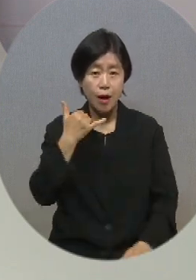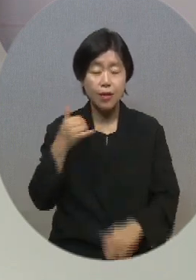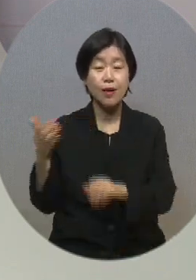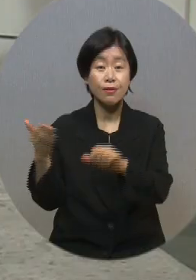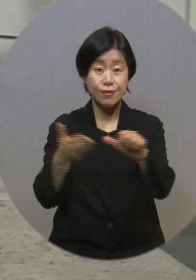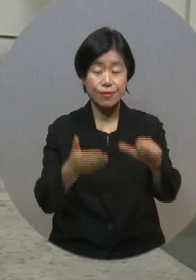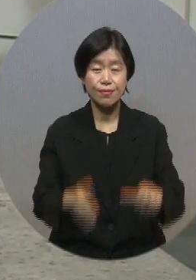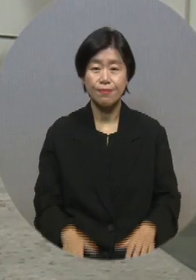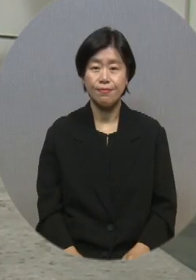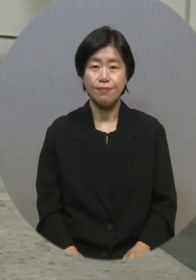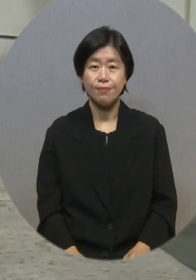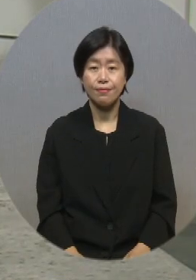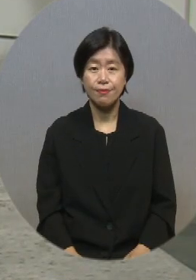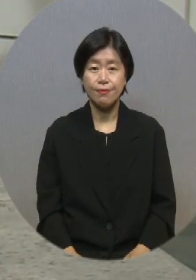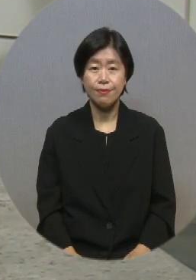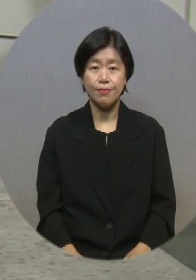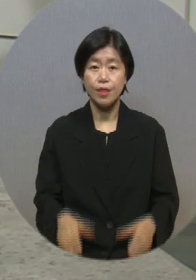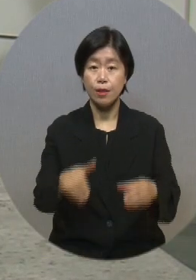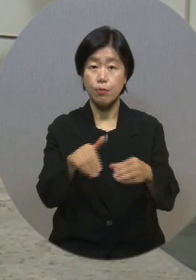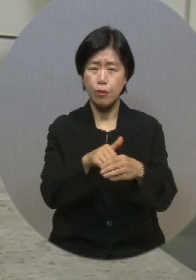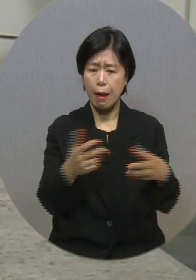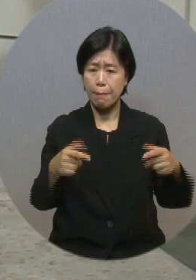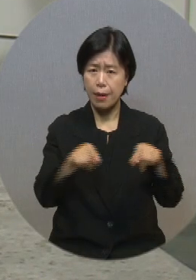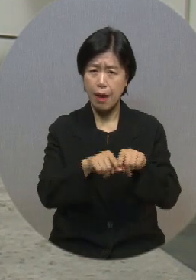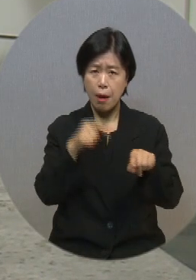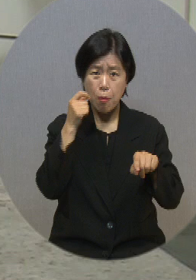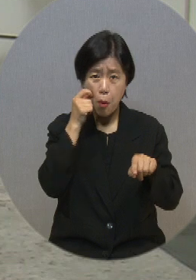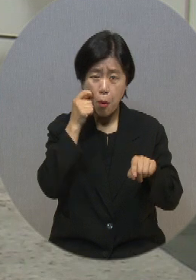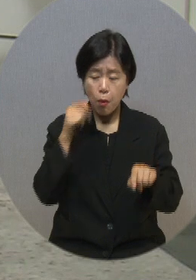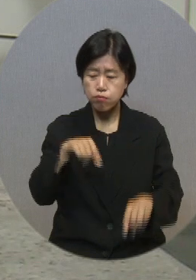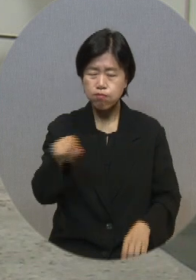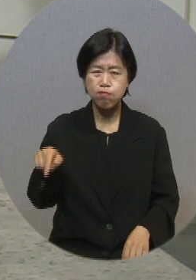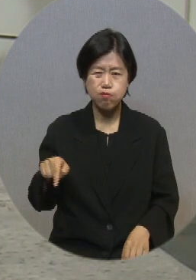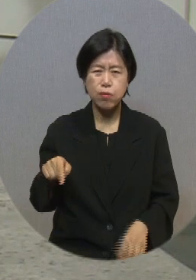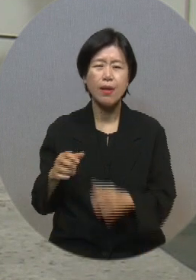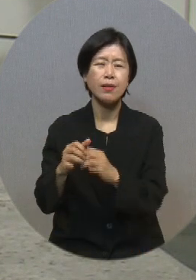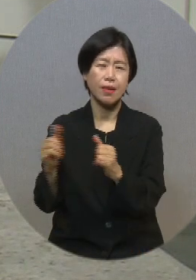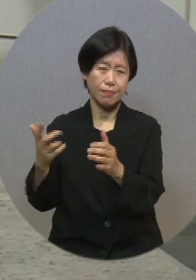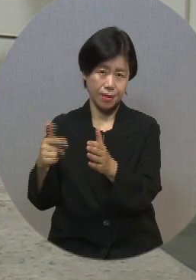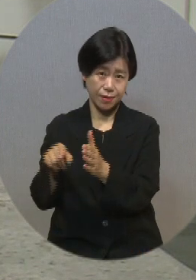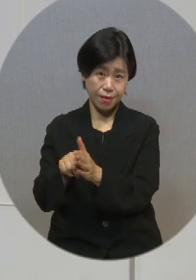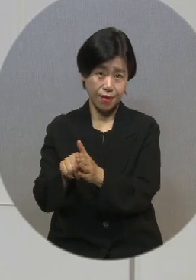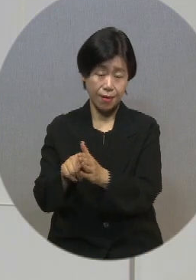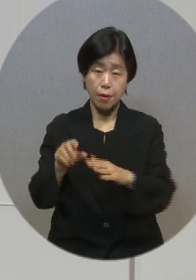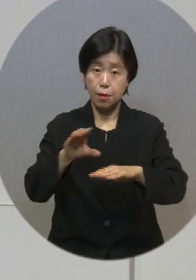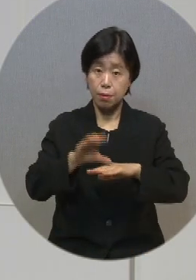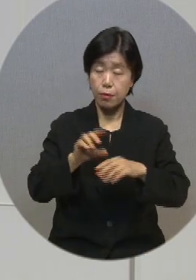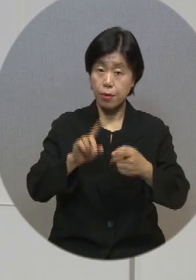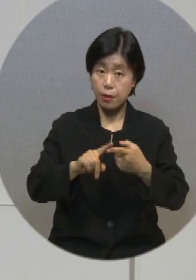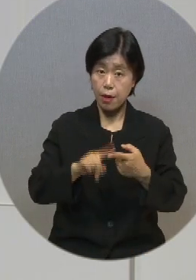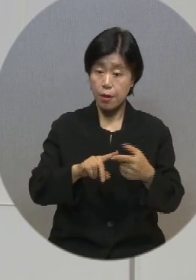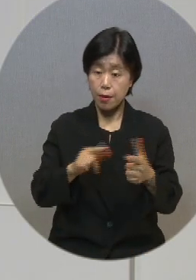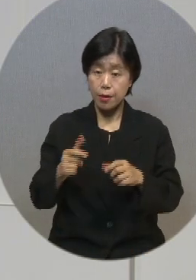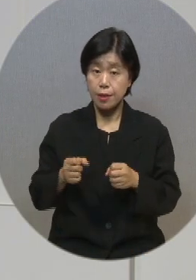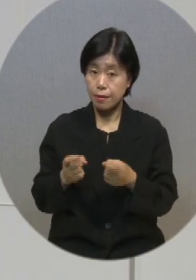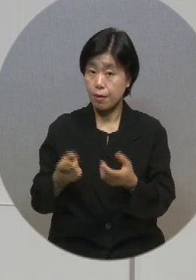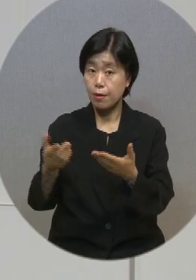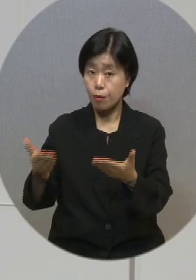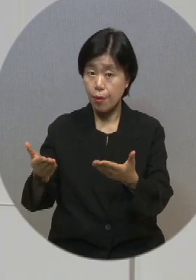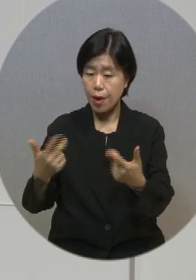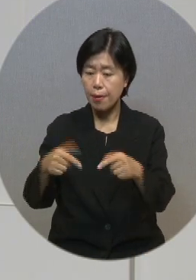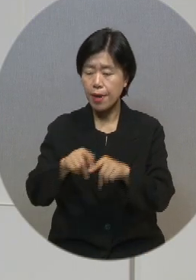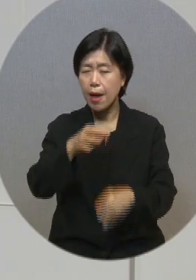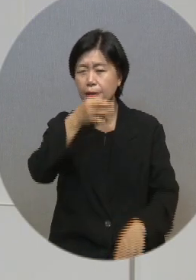출연을 부탁드립니다. 네, 문화소외 계층인 장애인 어르신 다문화 가족에게 품격 있는 방송문화